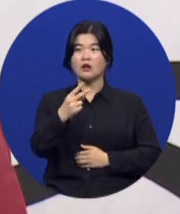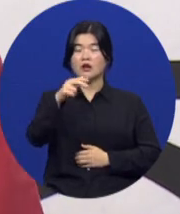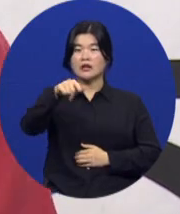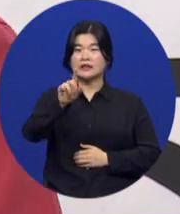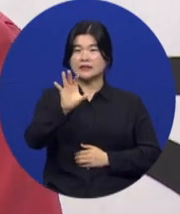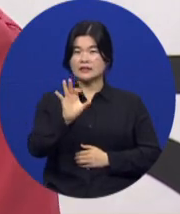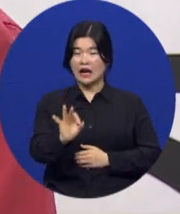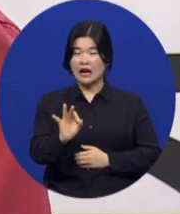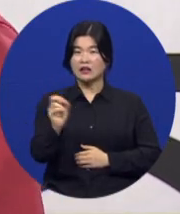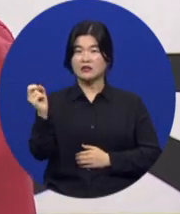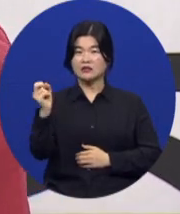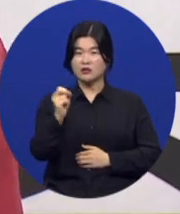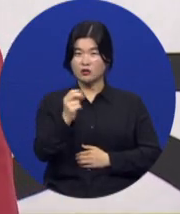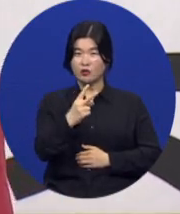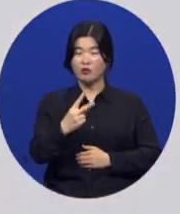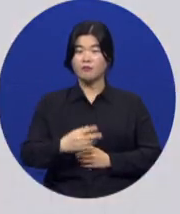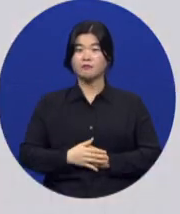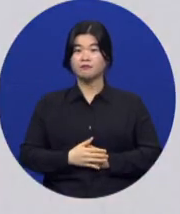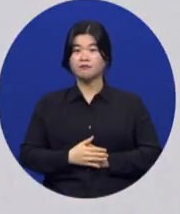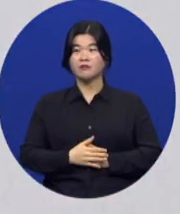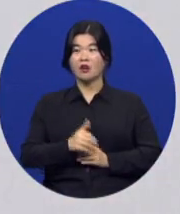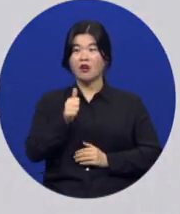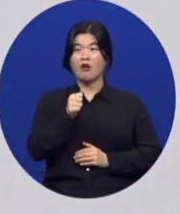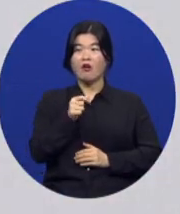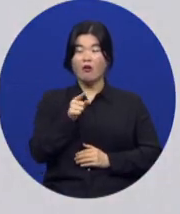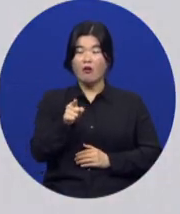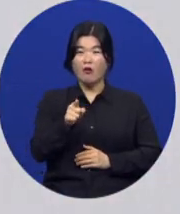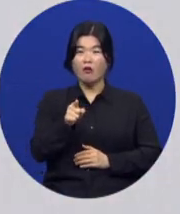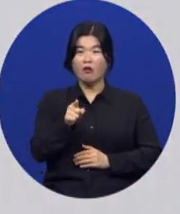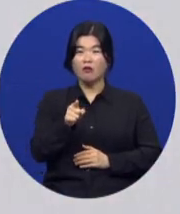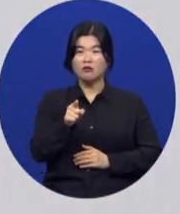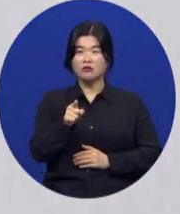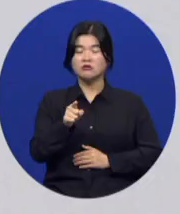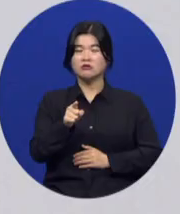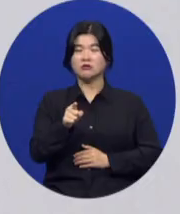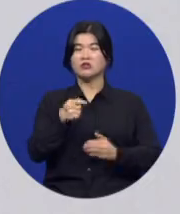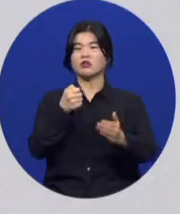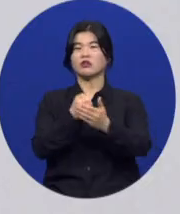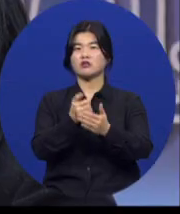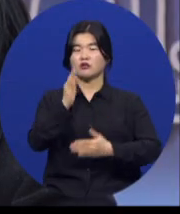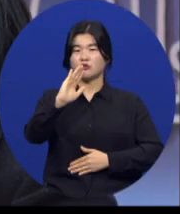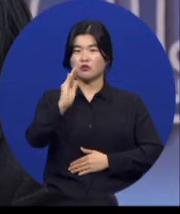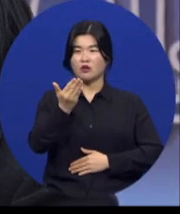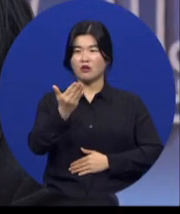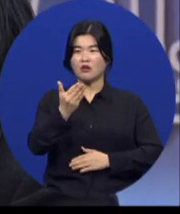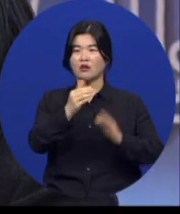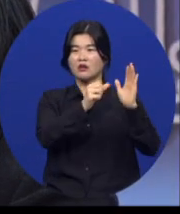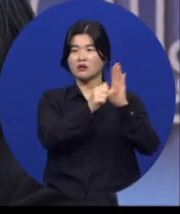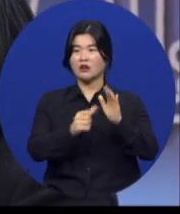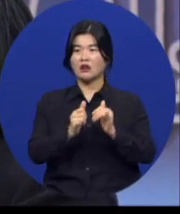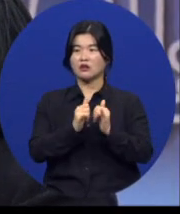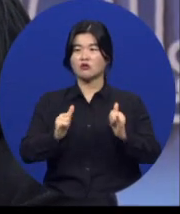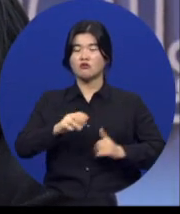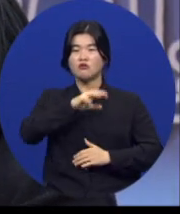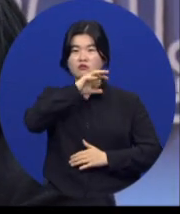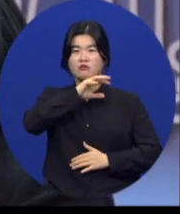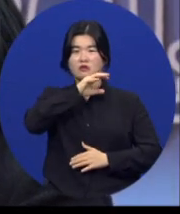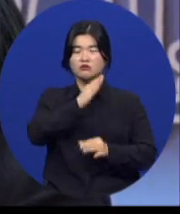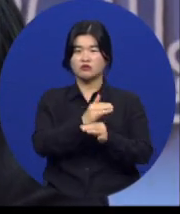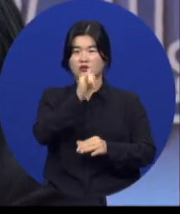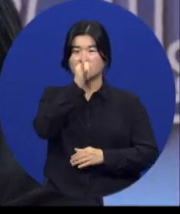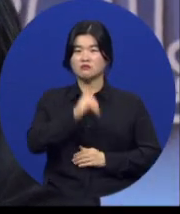장성철 전 도당 위원장 허 양진 전 제주대 총장 이 결정되자 탈락한 후보들이 반발하고 있는